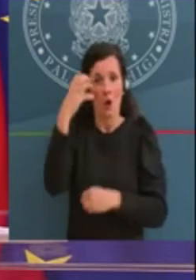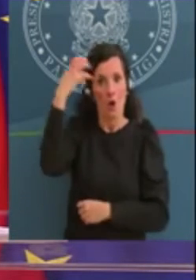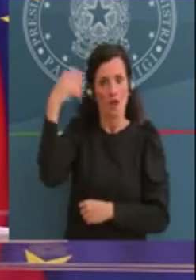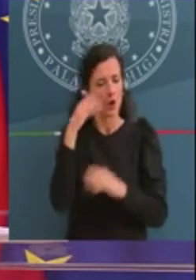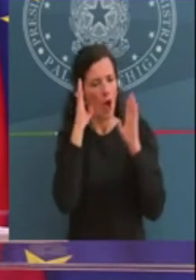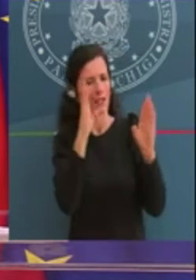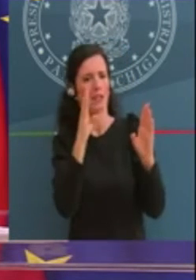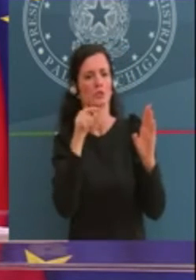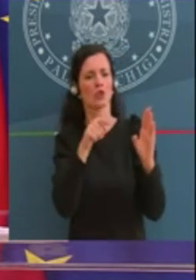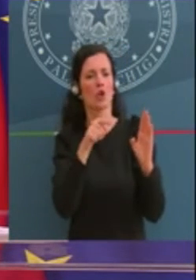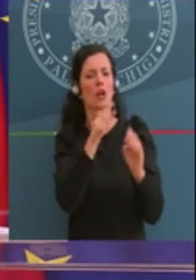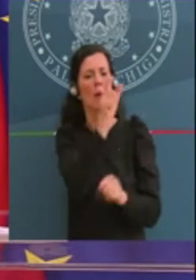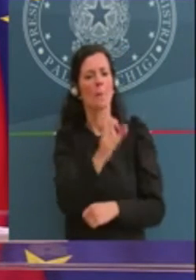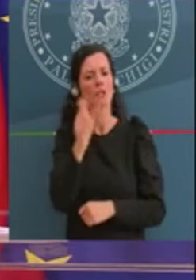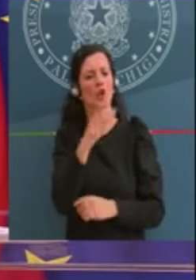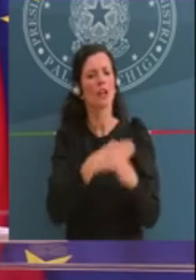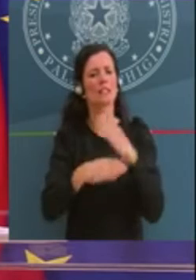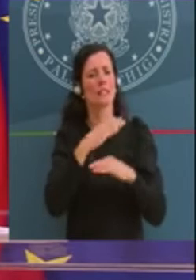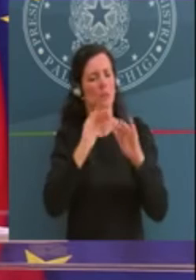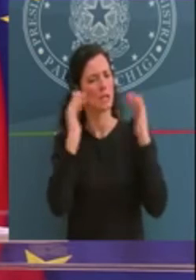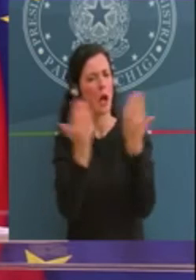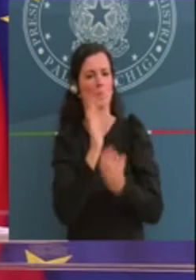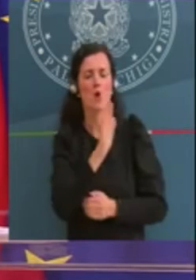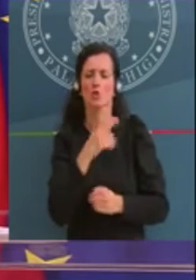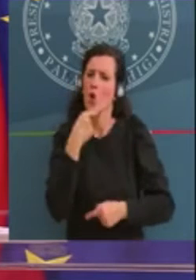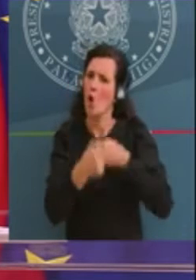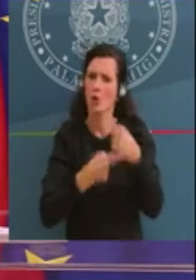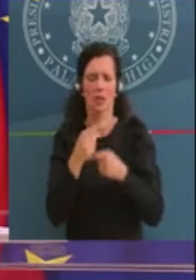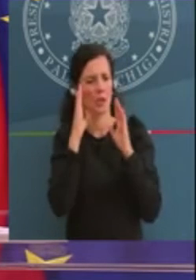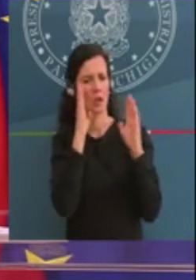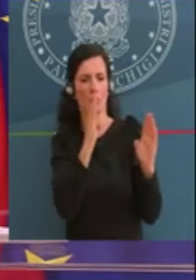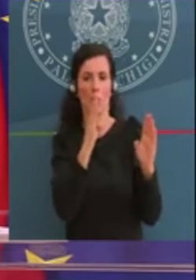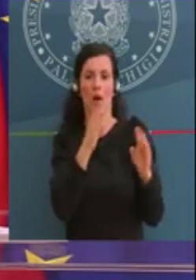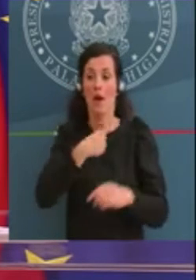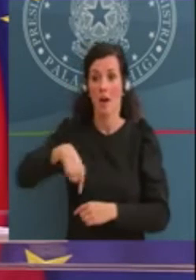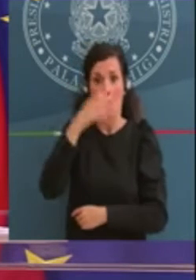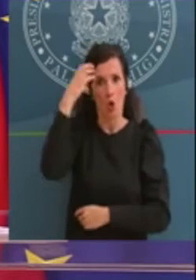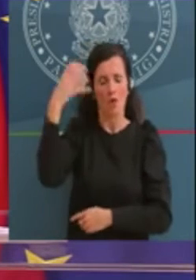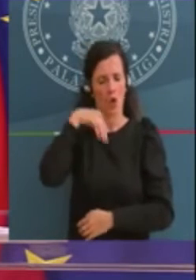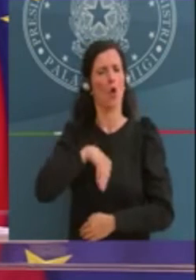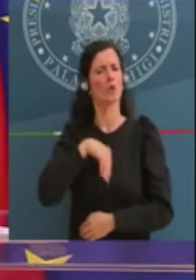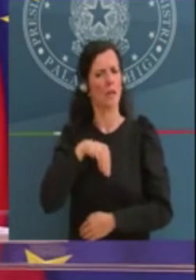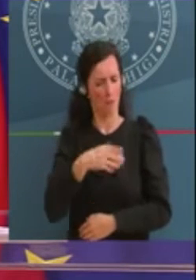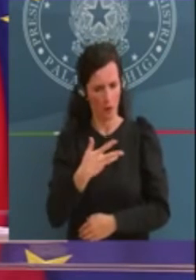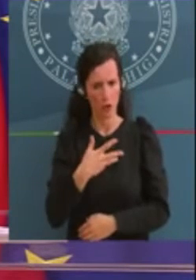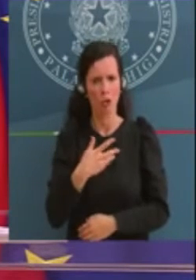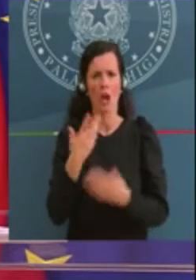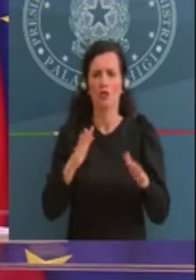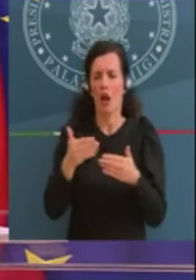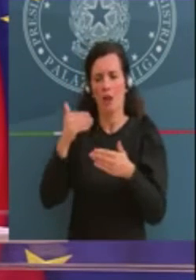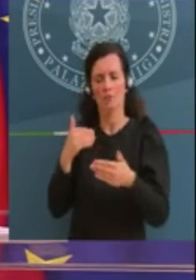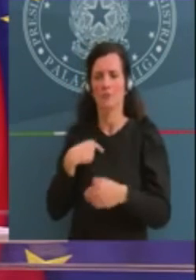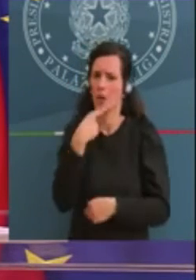case dei cittadini costringenti limitazioni ma la cautela è essenziale per proteggere i nostri cari in particolare i più